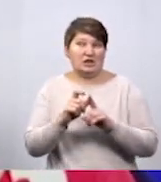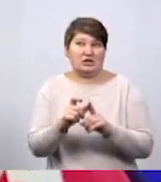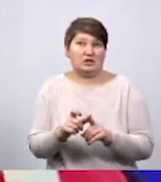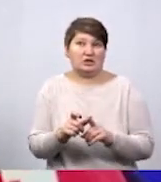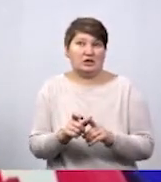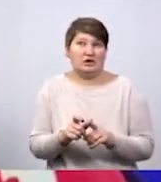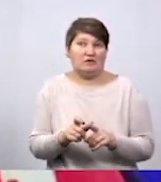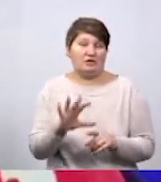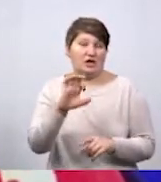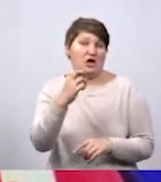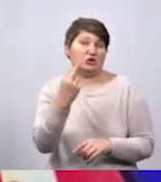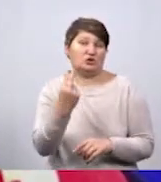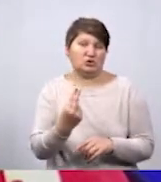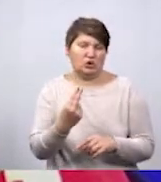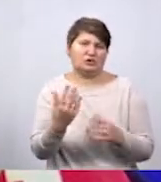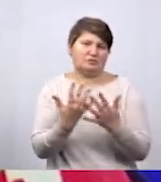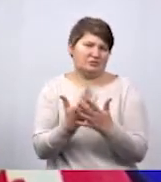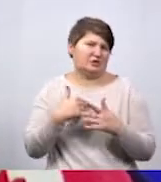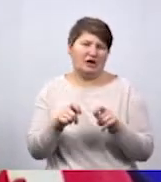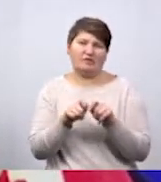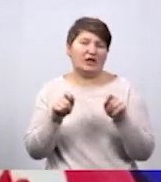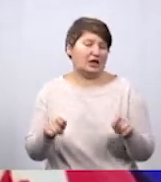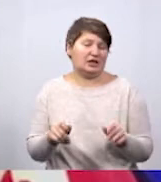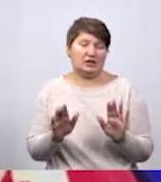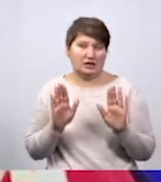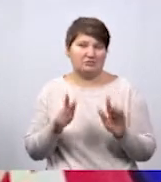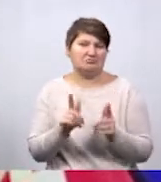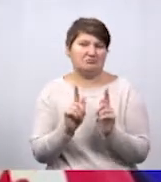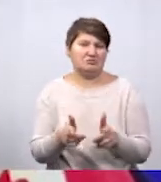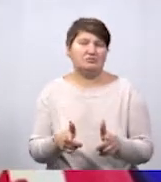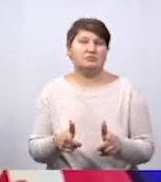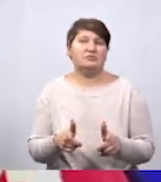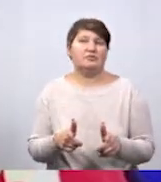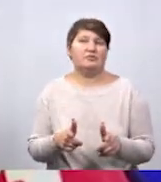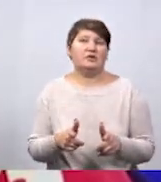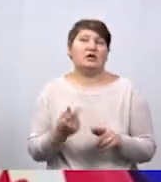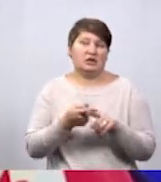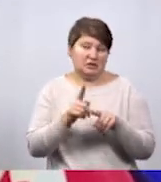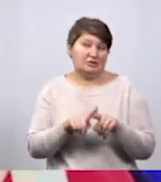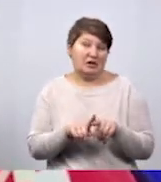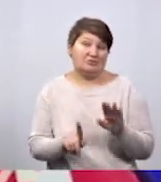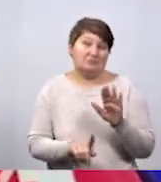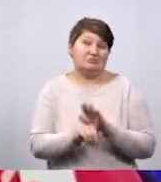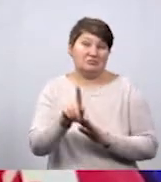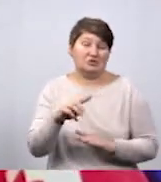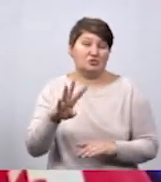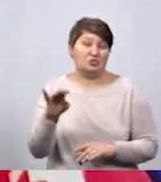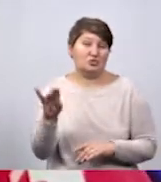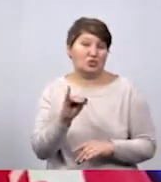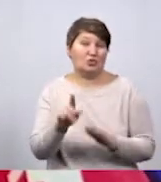для соціальних речей я завжди відкритий, в будь-якому випадку. І все зрослося, і з Мішою ми